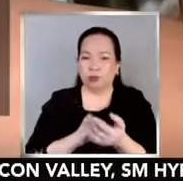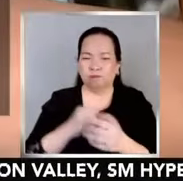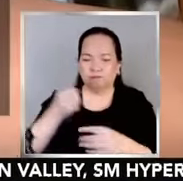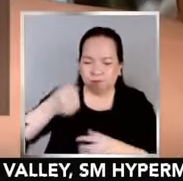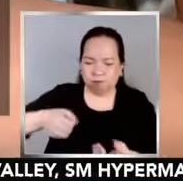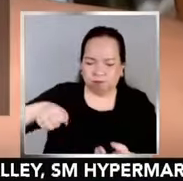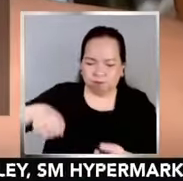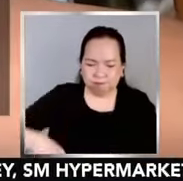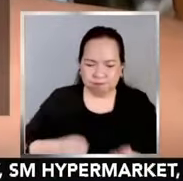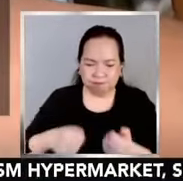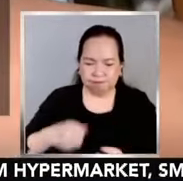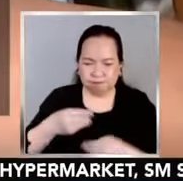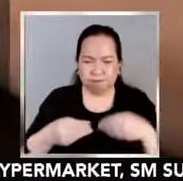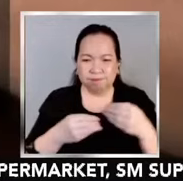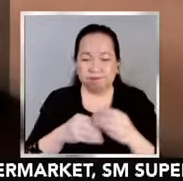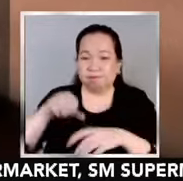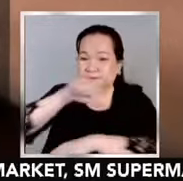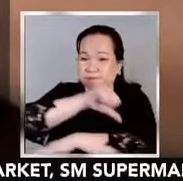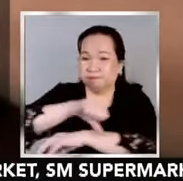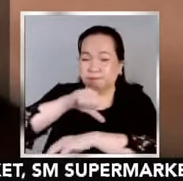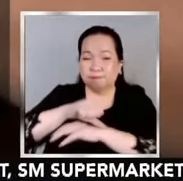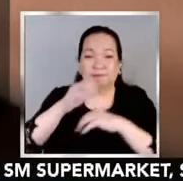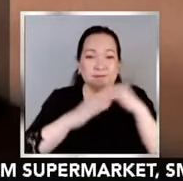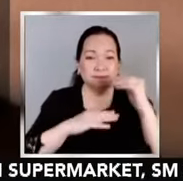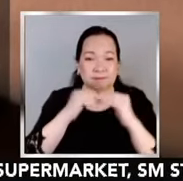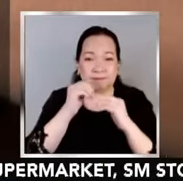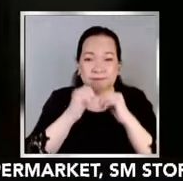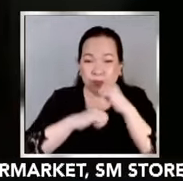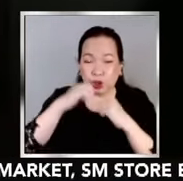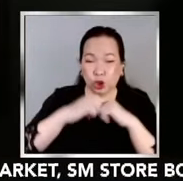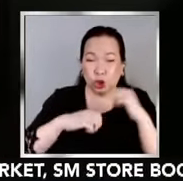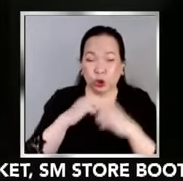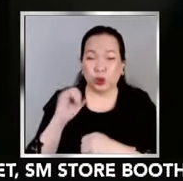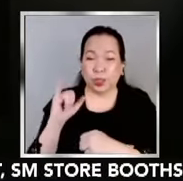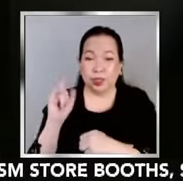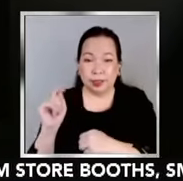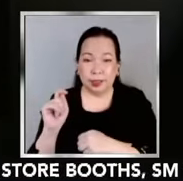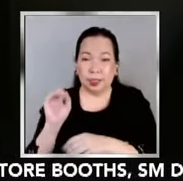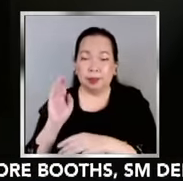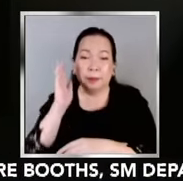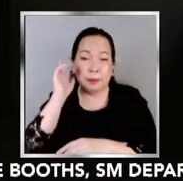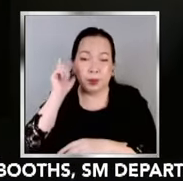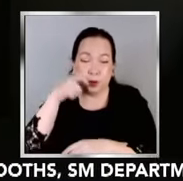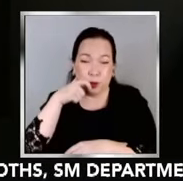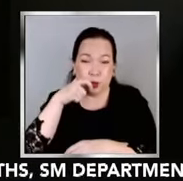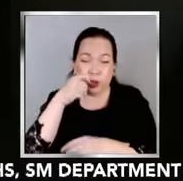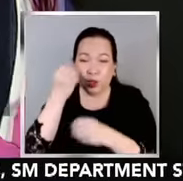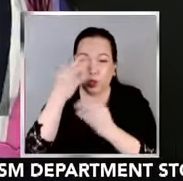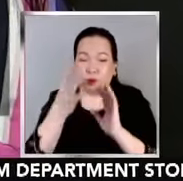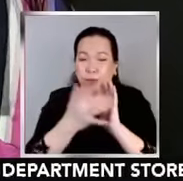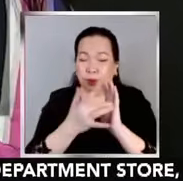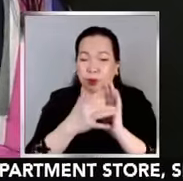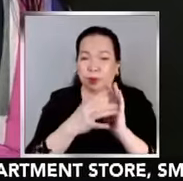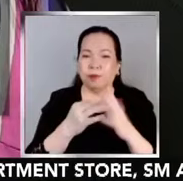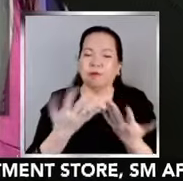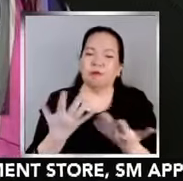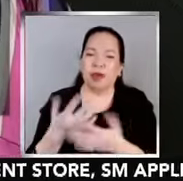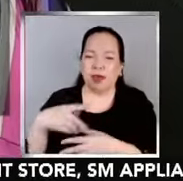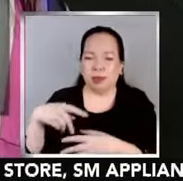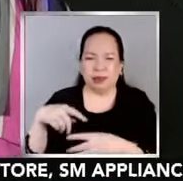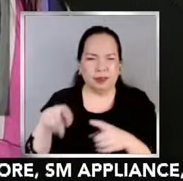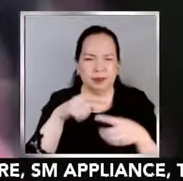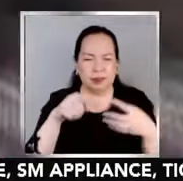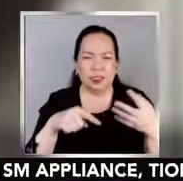engineering, information technology, business process outsourcing, information technology at platform industry, at service